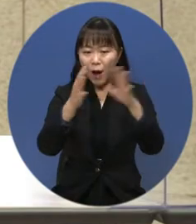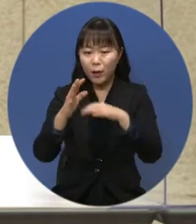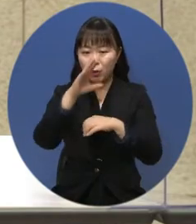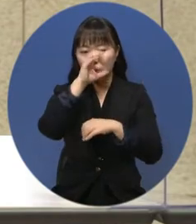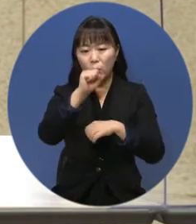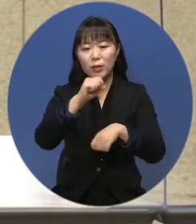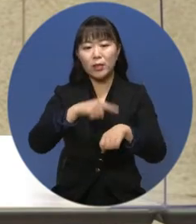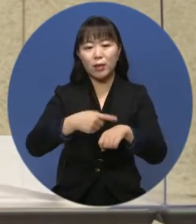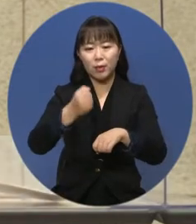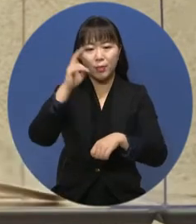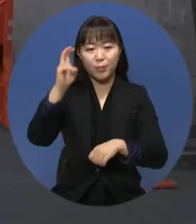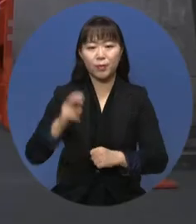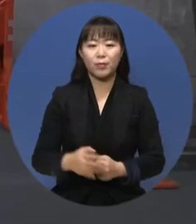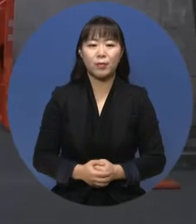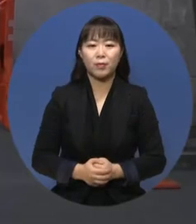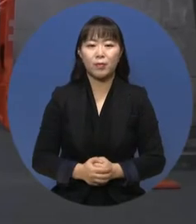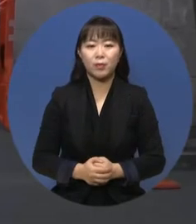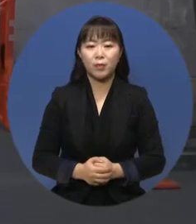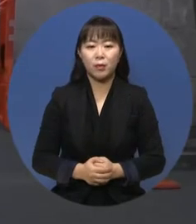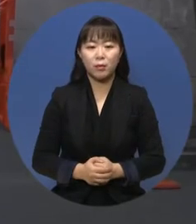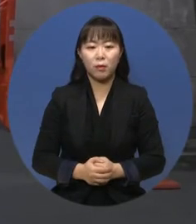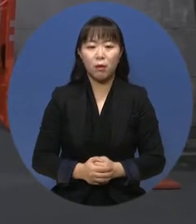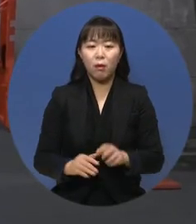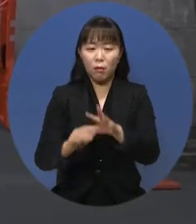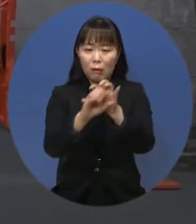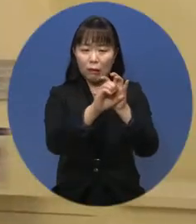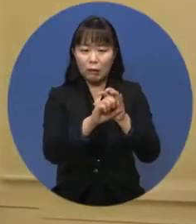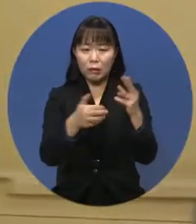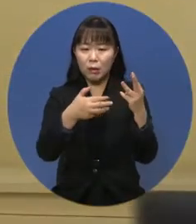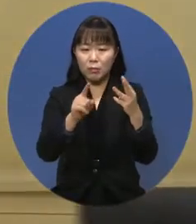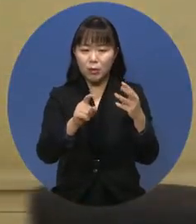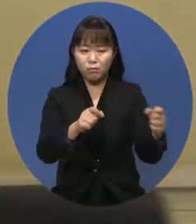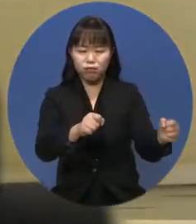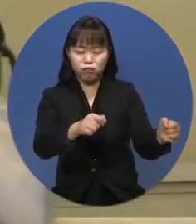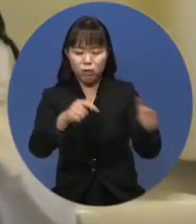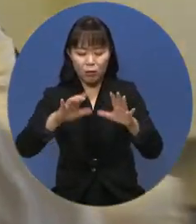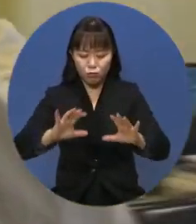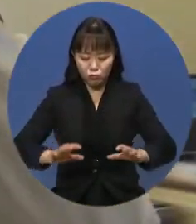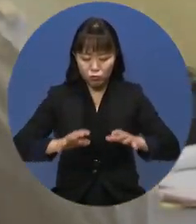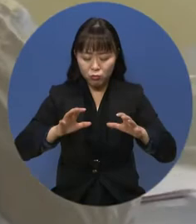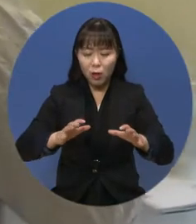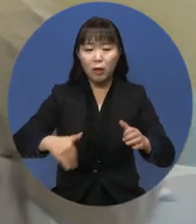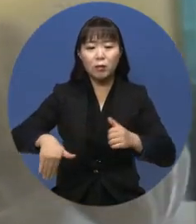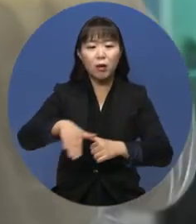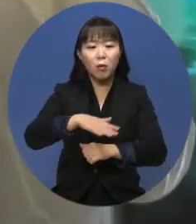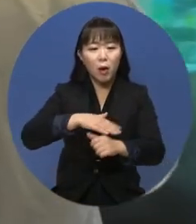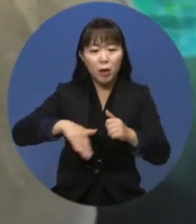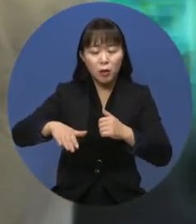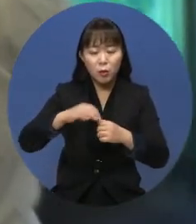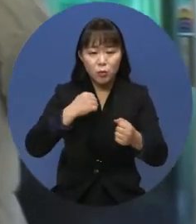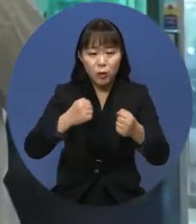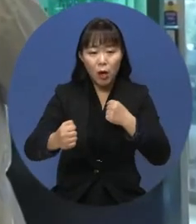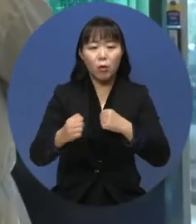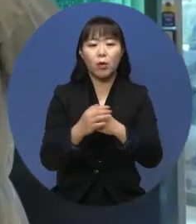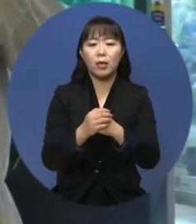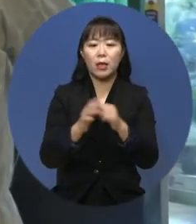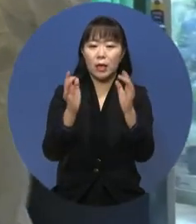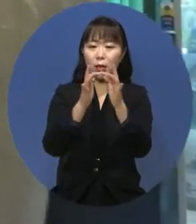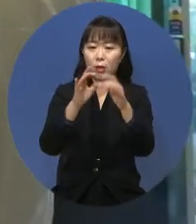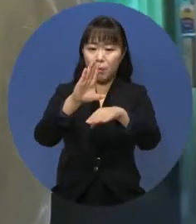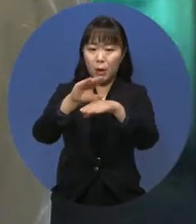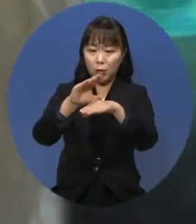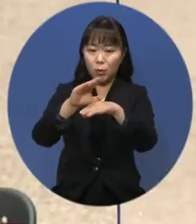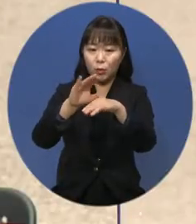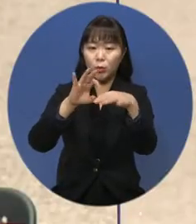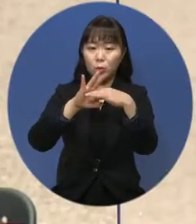시간이 아니었나 생각이 듭니다 콜은 알고 3차 대 유행이라는 국가적 어려움 속에서도 비대면 온라인 방송을